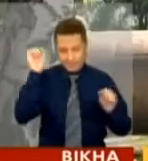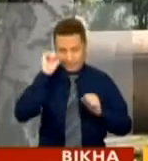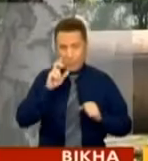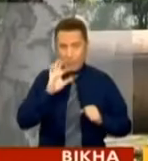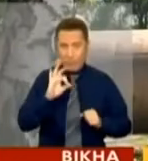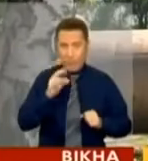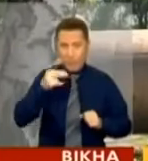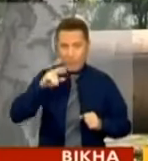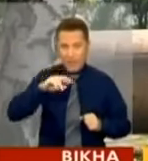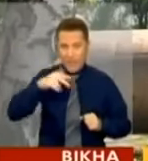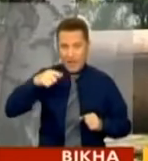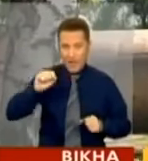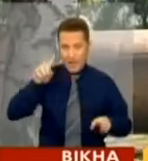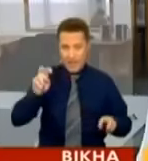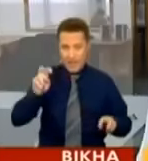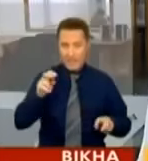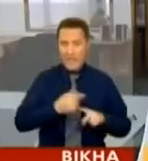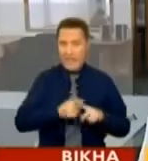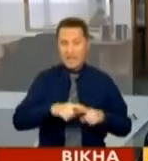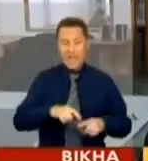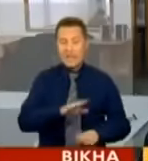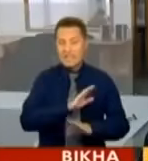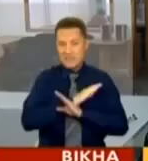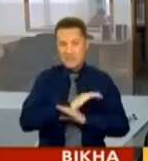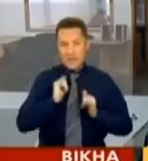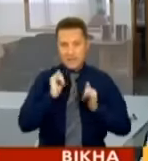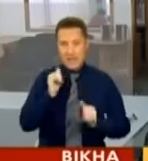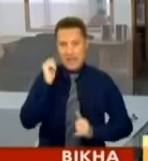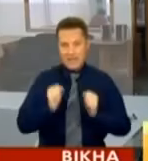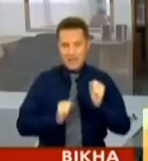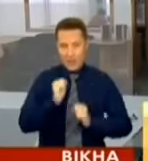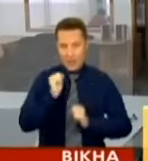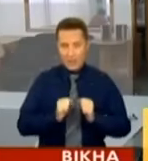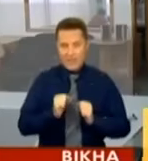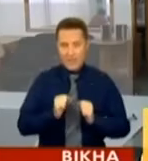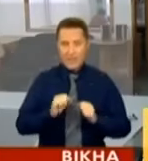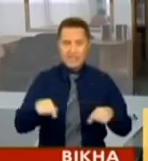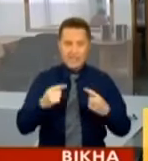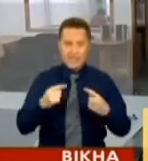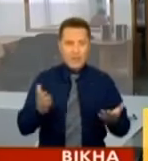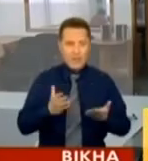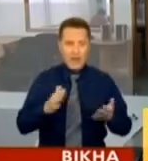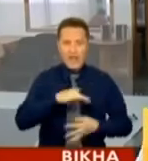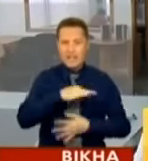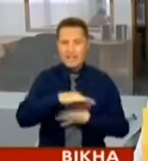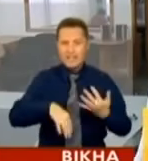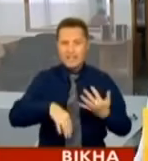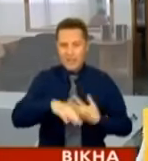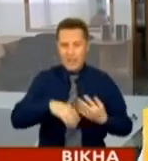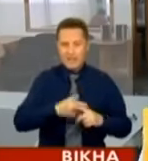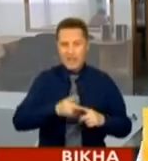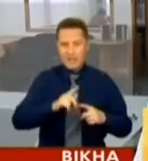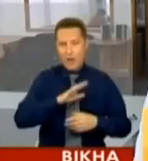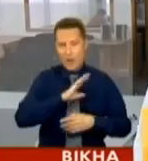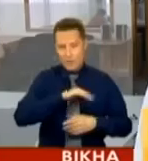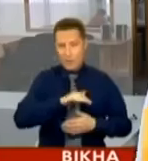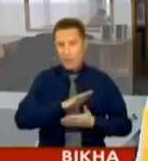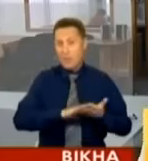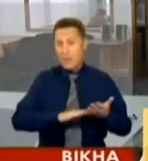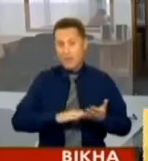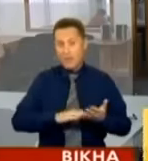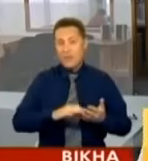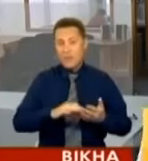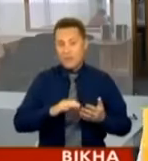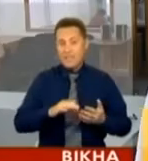наче вогню, бо це смерть для вогнів. В хітрохімічних реакціях створюється ніяка смісь, яка впоследствии продається, там, допустим, як